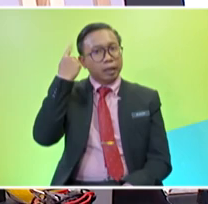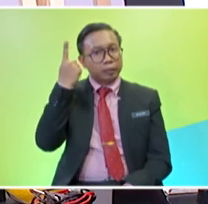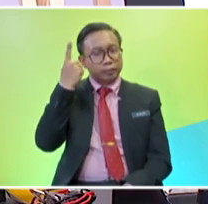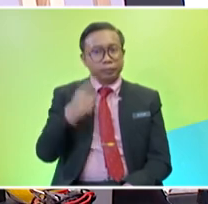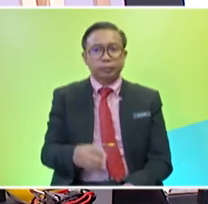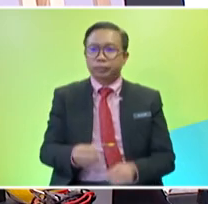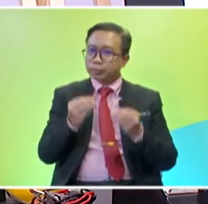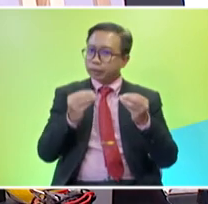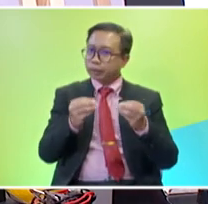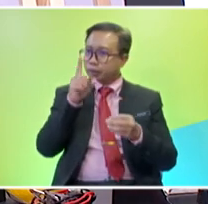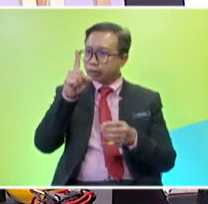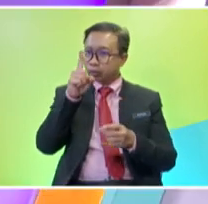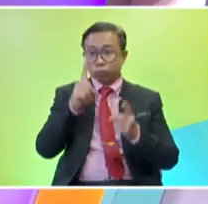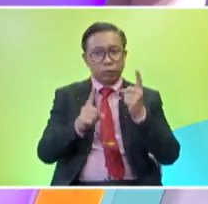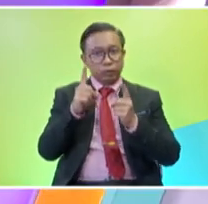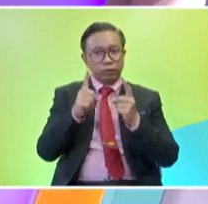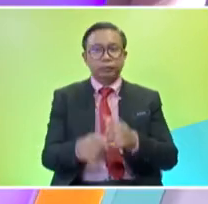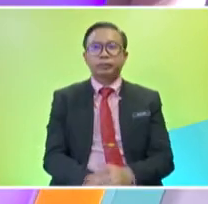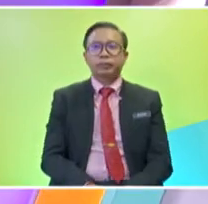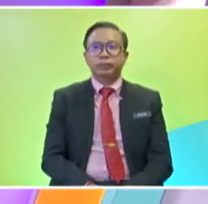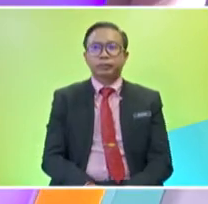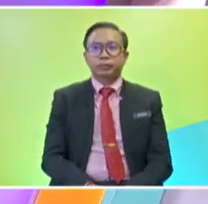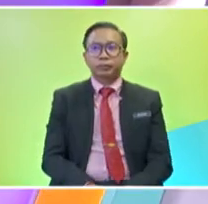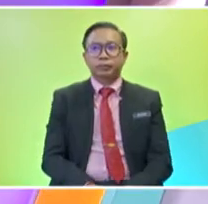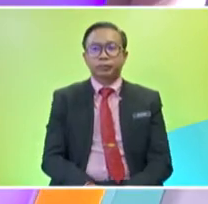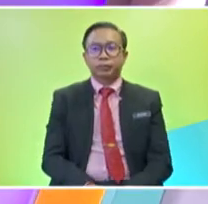Oke bagi satu bintang lagi